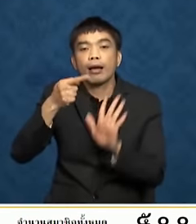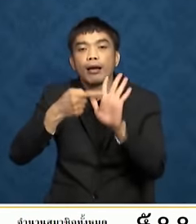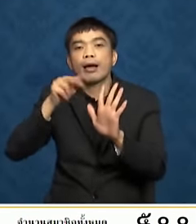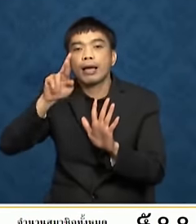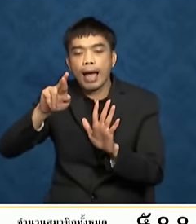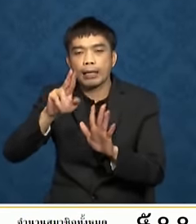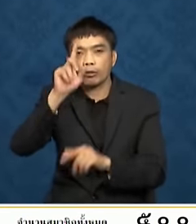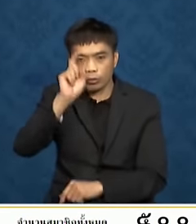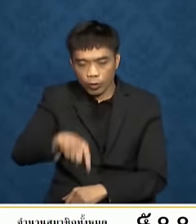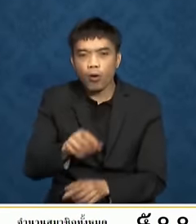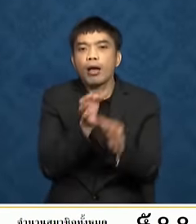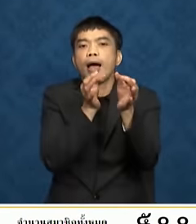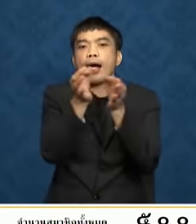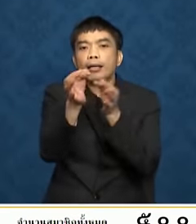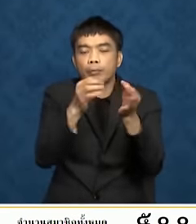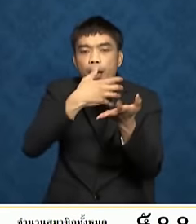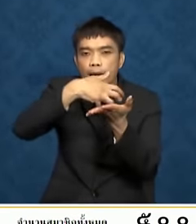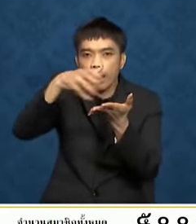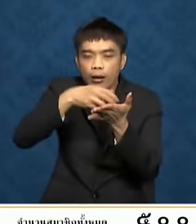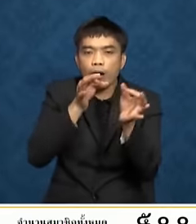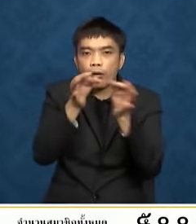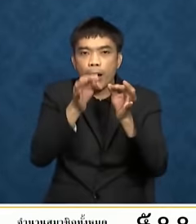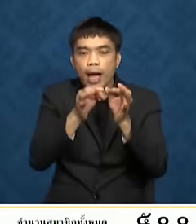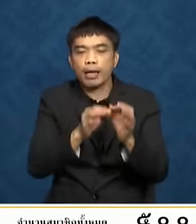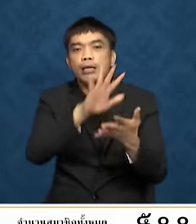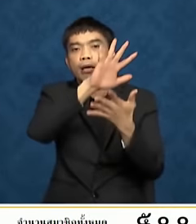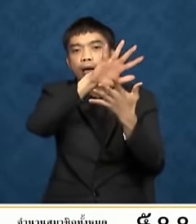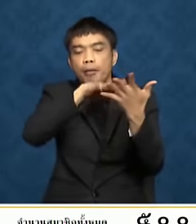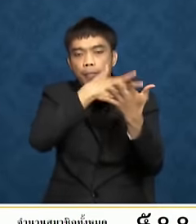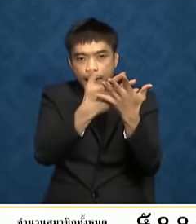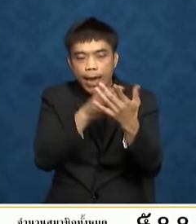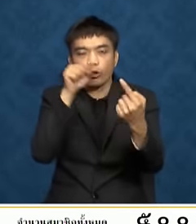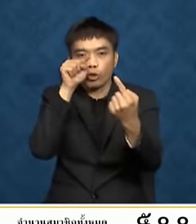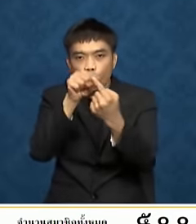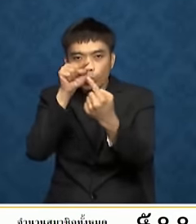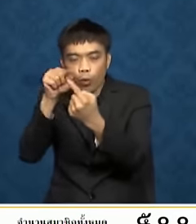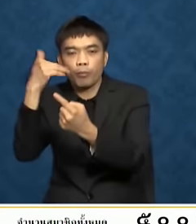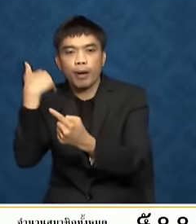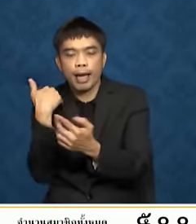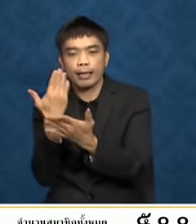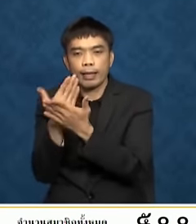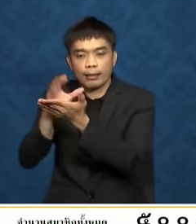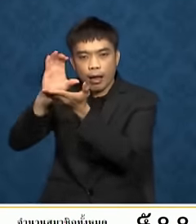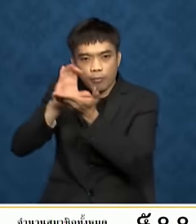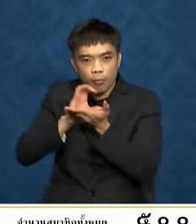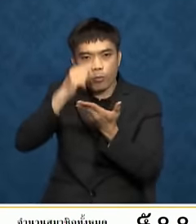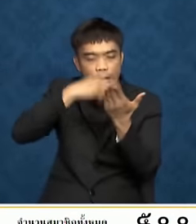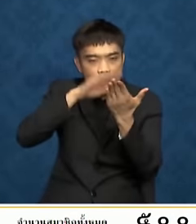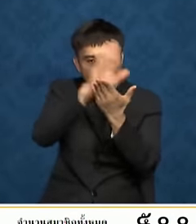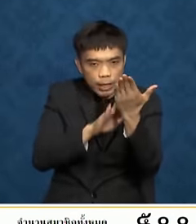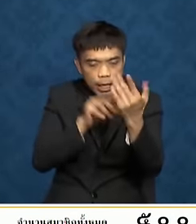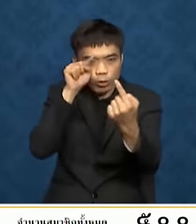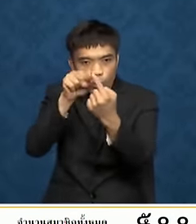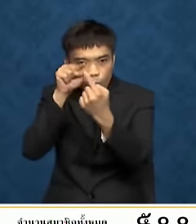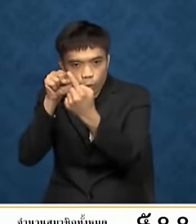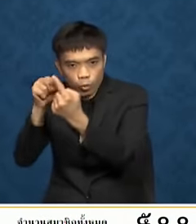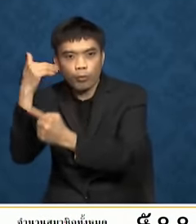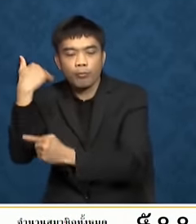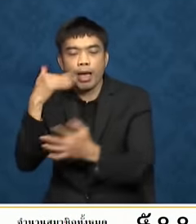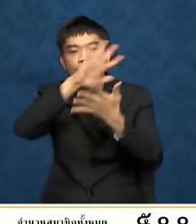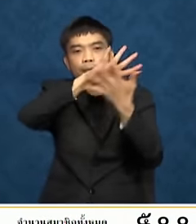ประมาณกระทรวงวันนี้จัดได้สอดคล้องกับยุทธศาสตร์ประเทศมนโยบายรัฐบาลมการเงินการคลังของประเทศมแล้วสอดคล้องกับแผน